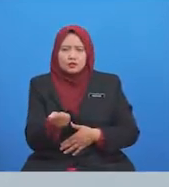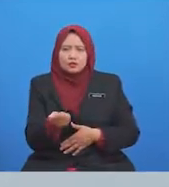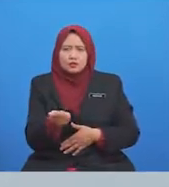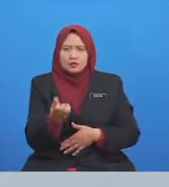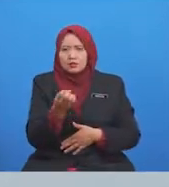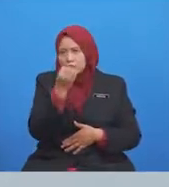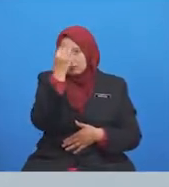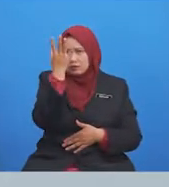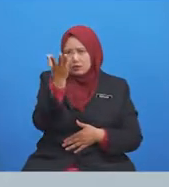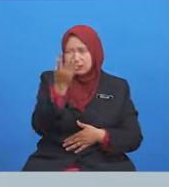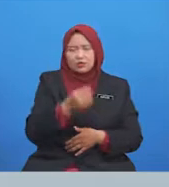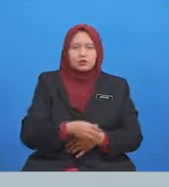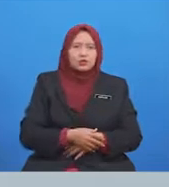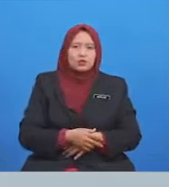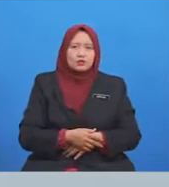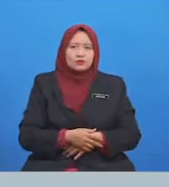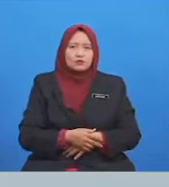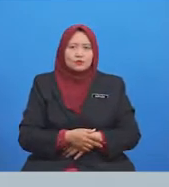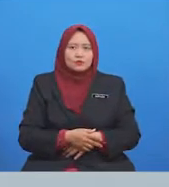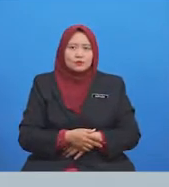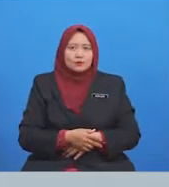sudut-sudut pedalaman ini?